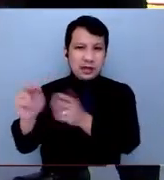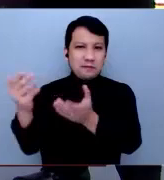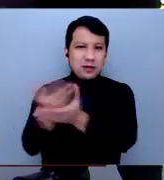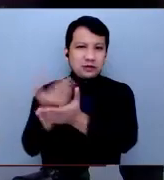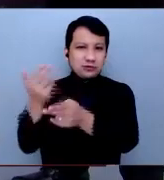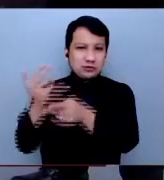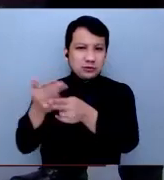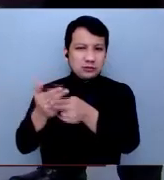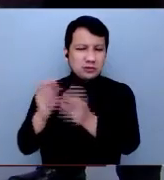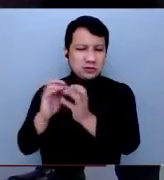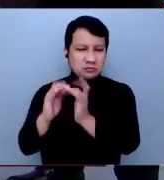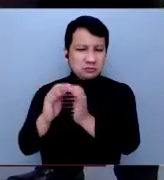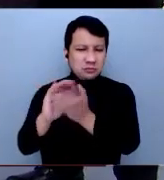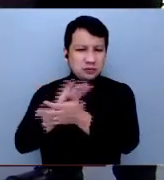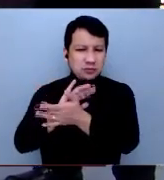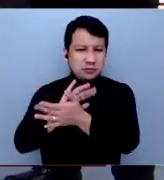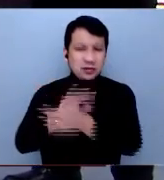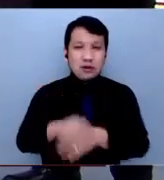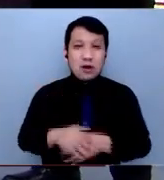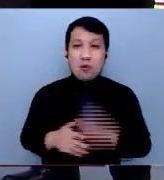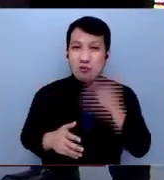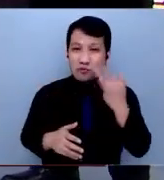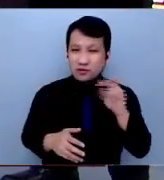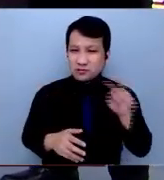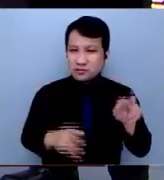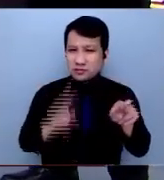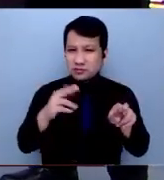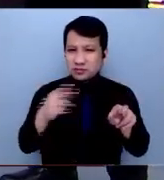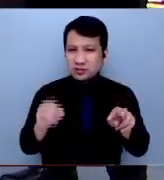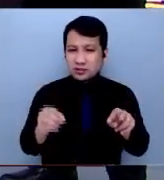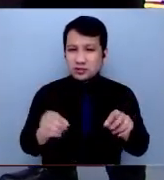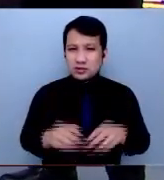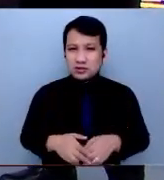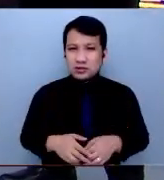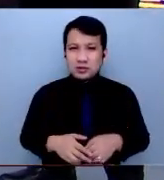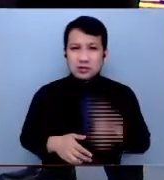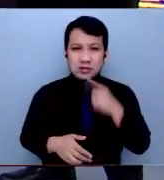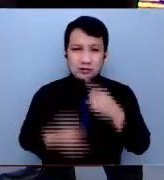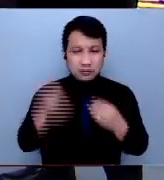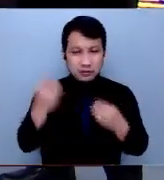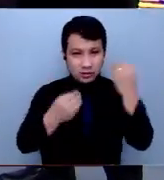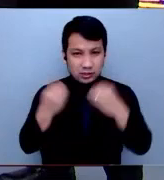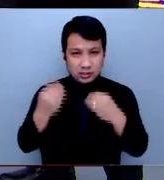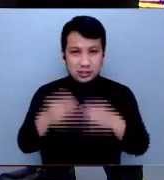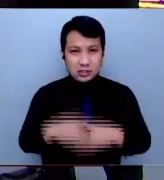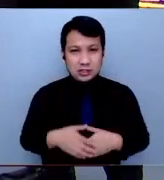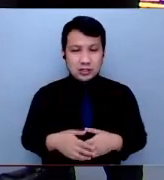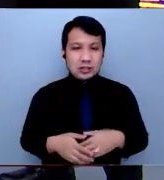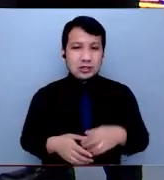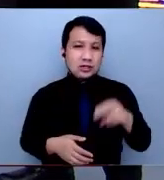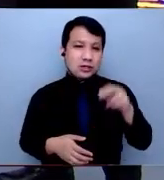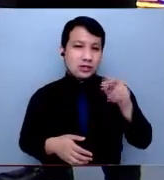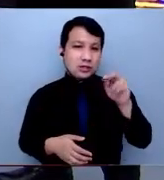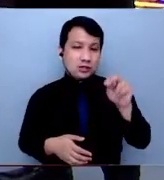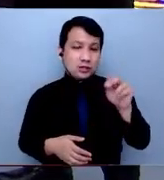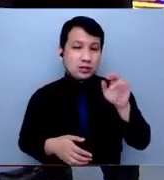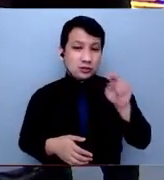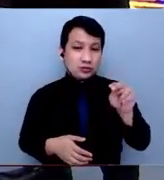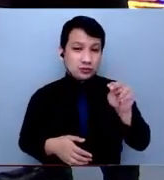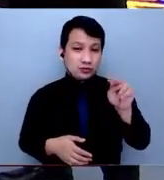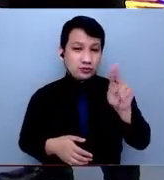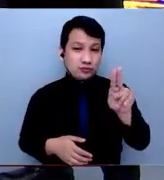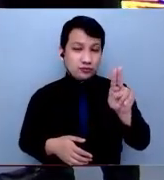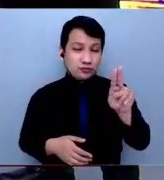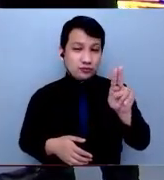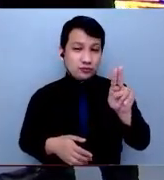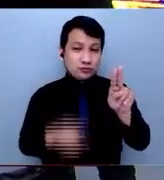daw? Ang paliwanag kasi ng WHO, iniwasan nilang malito yung mga tao. ang 13 letra ng Greek alphabet na